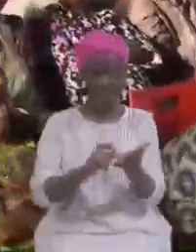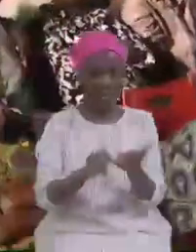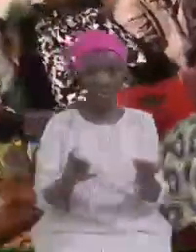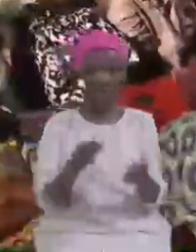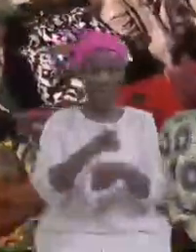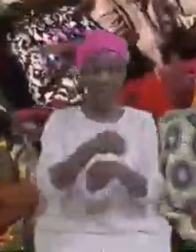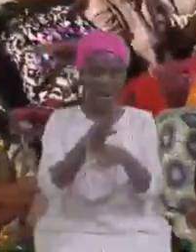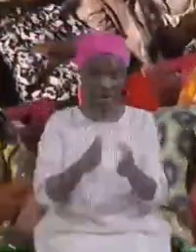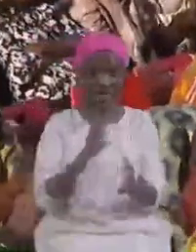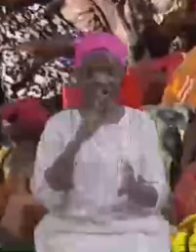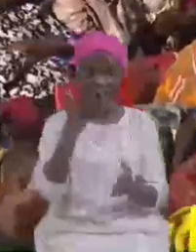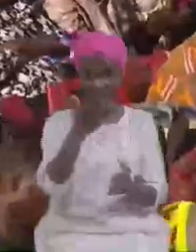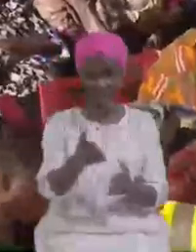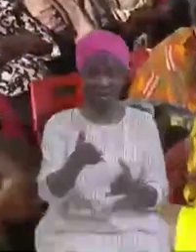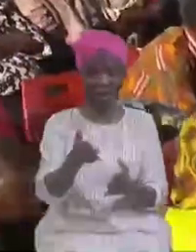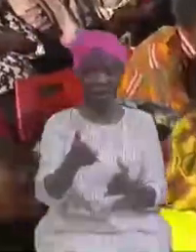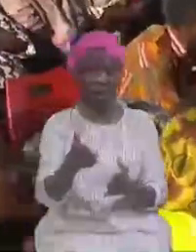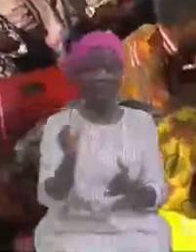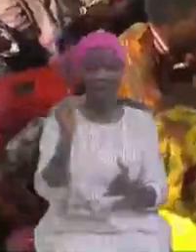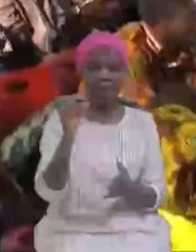Les conseillers sont avec vous.